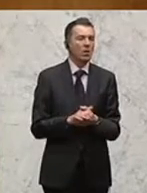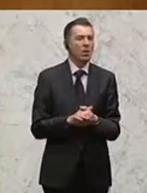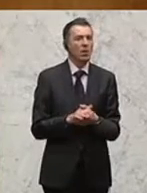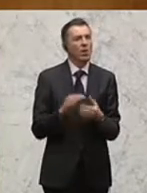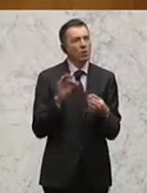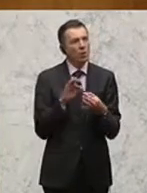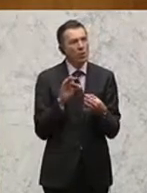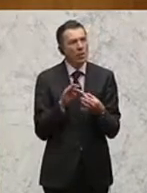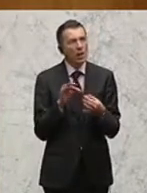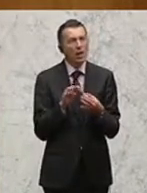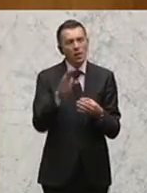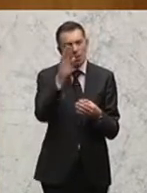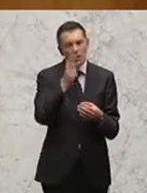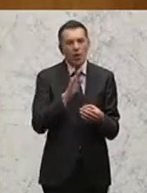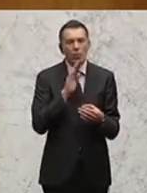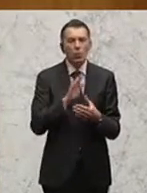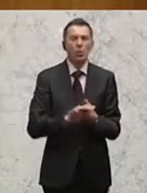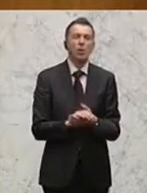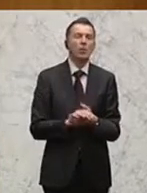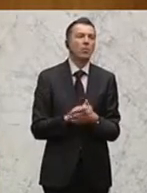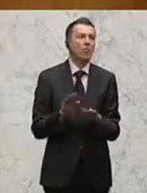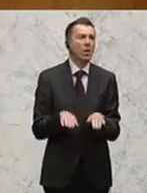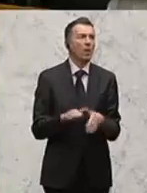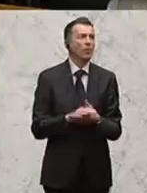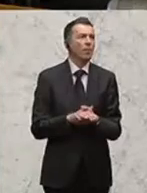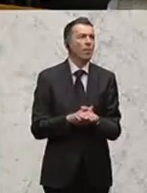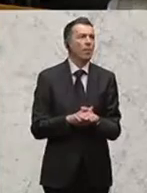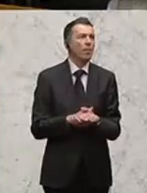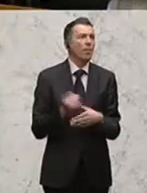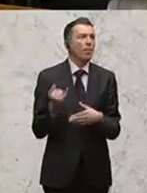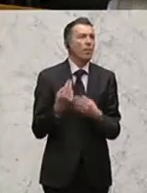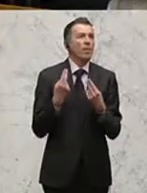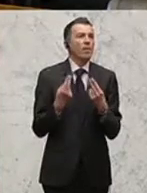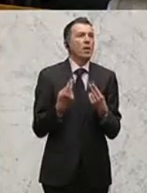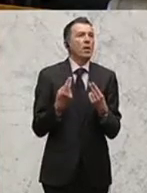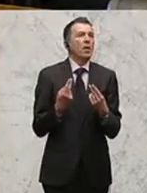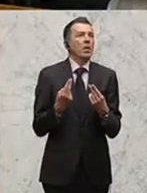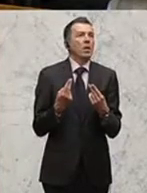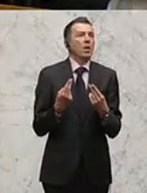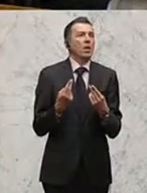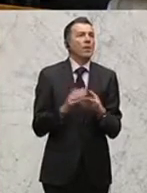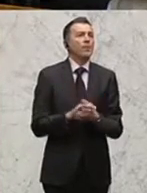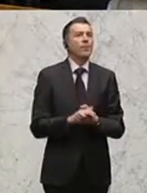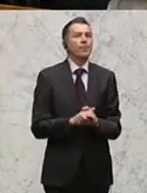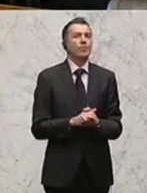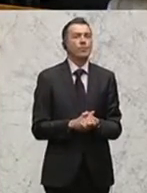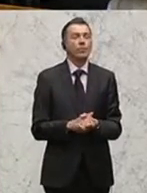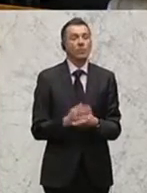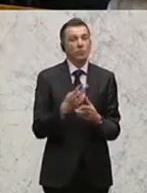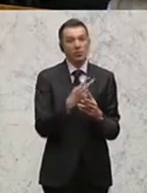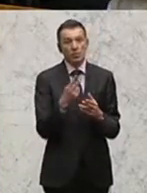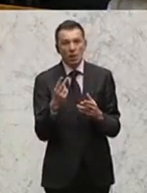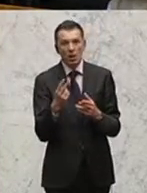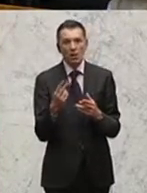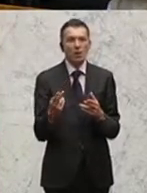intensiven Kontakt mit den Direktoren zu stehen, wo es auch immer wichtig ist, dass die hier Alarm schreien, wenn